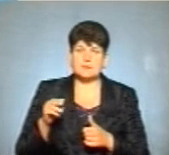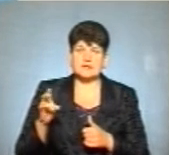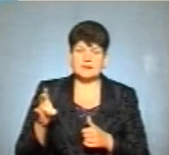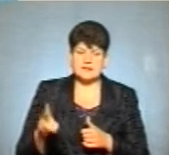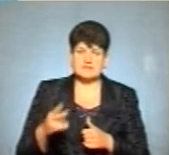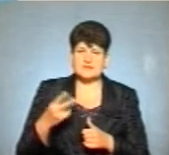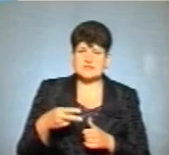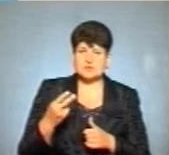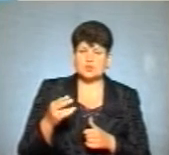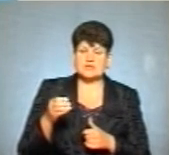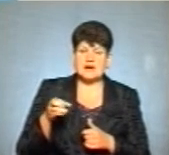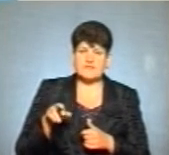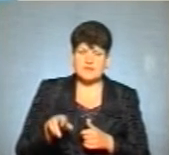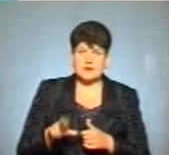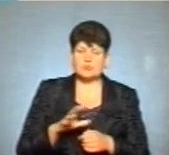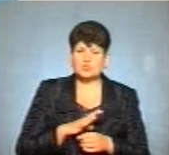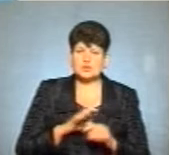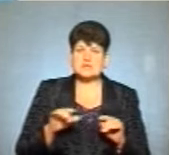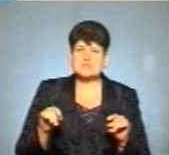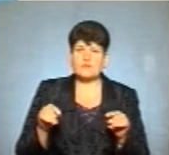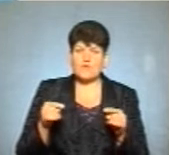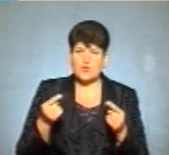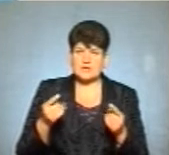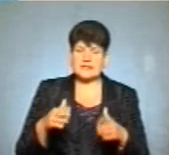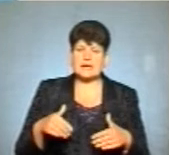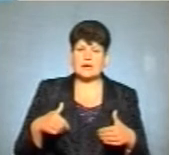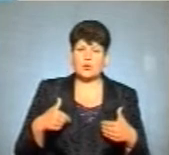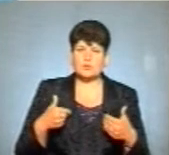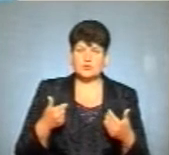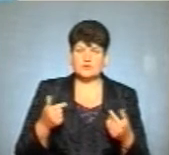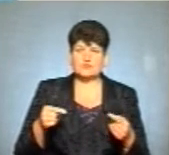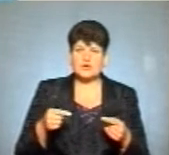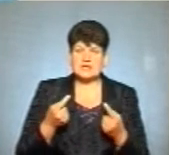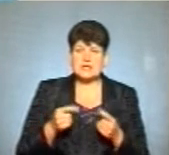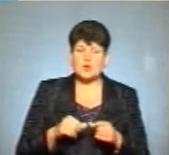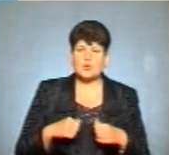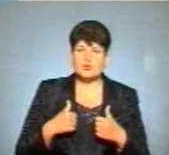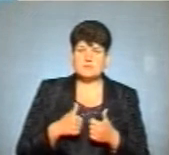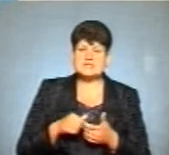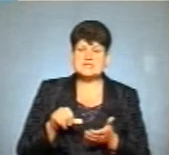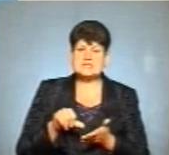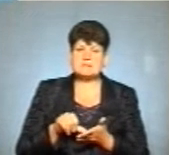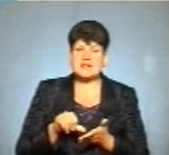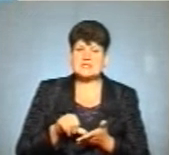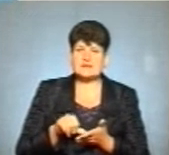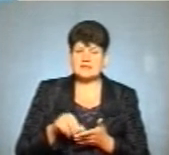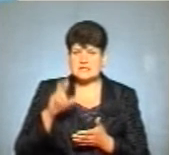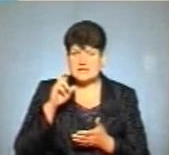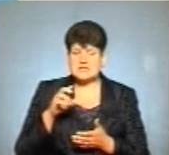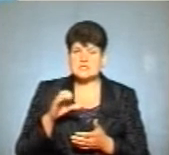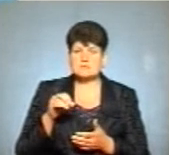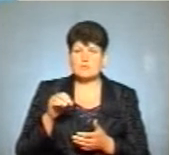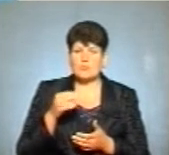22 травня була створена, рекомендовані створити комісію з представників